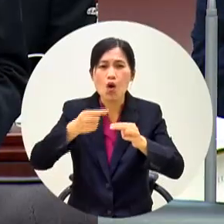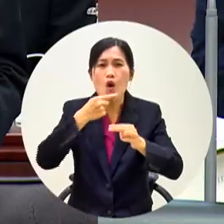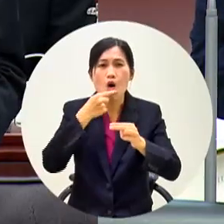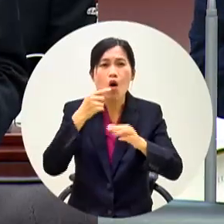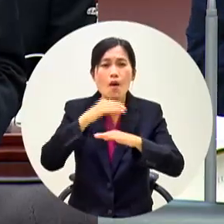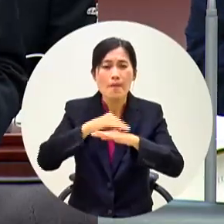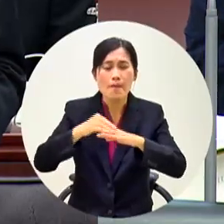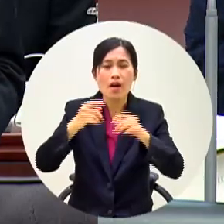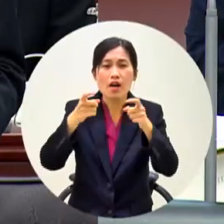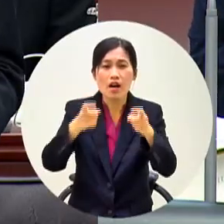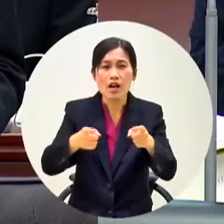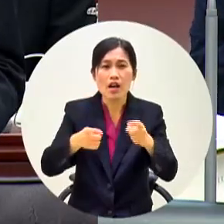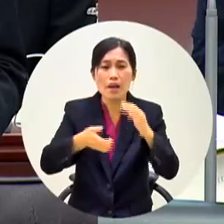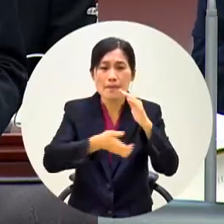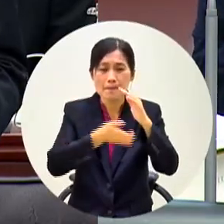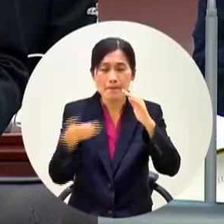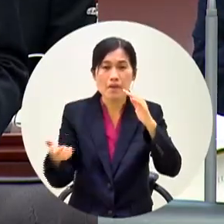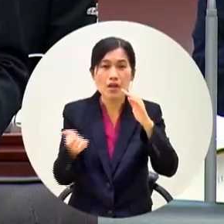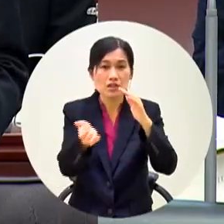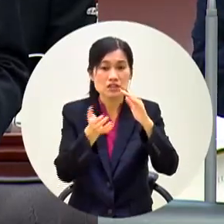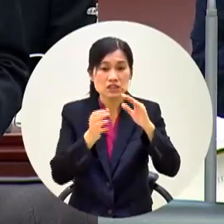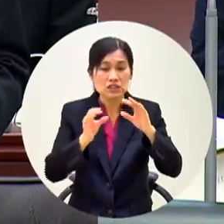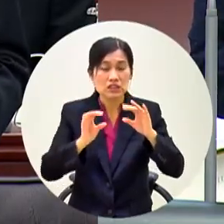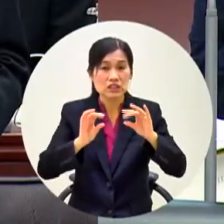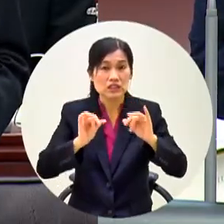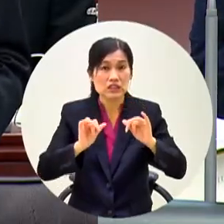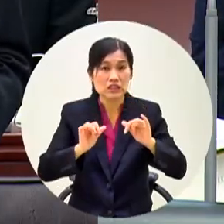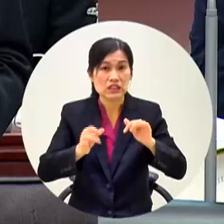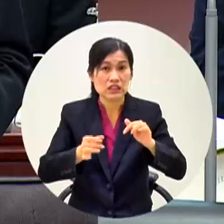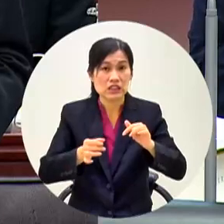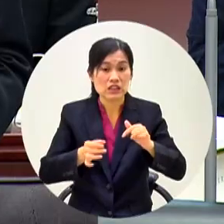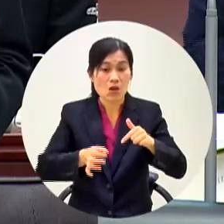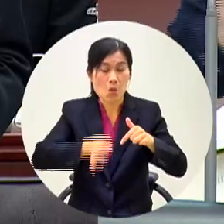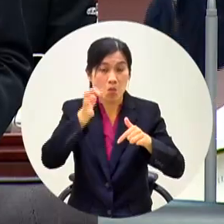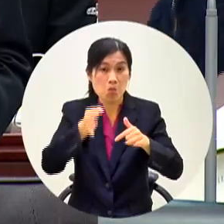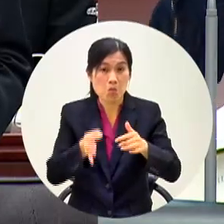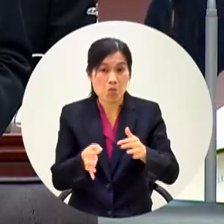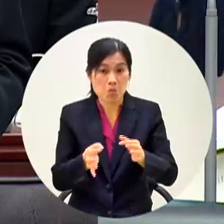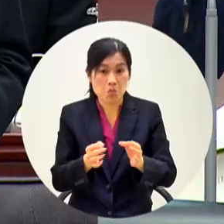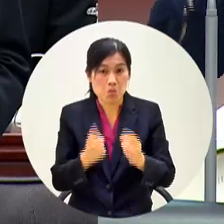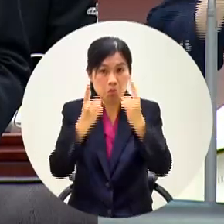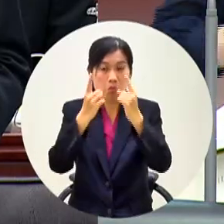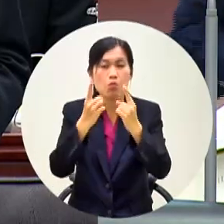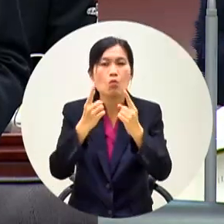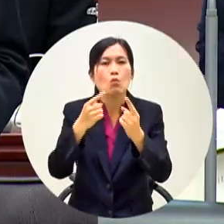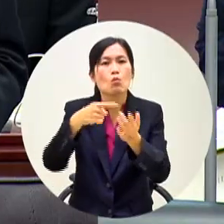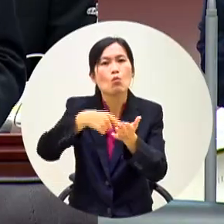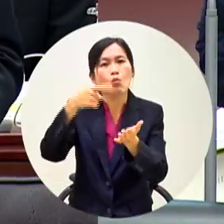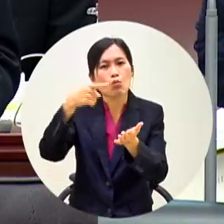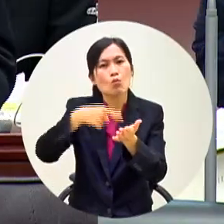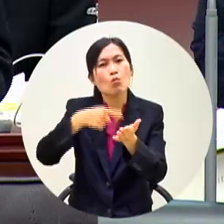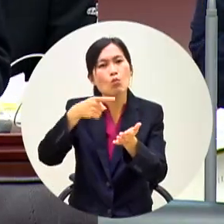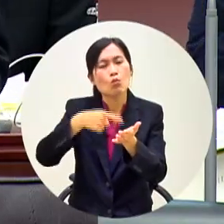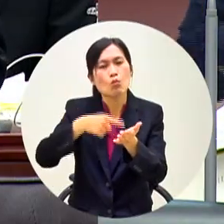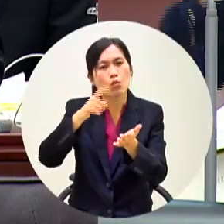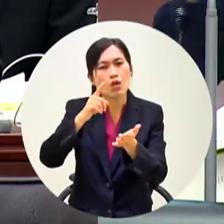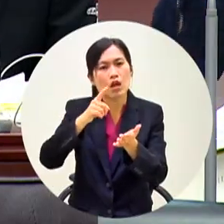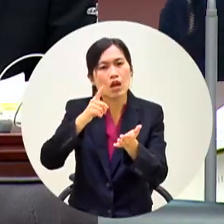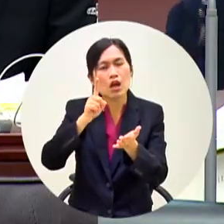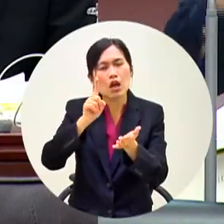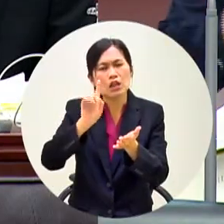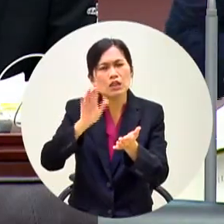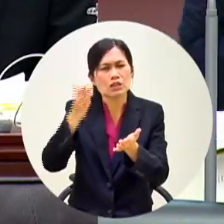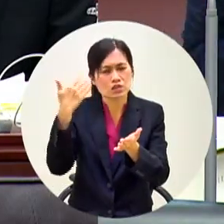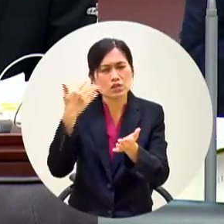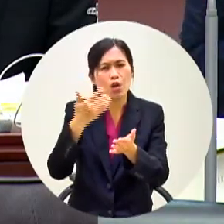村之前，地价还曾经调涨过一次，当时都愿意这样做。对